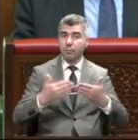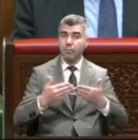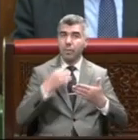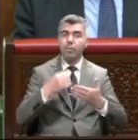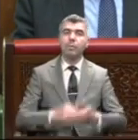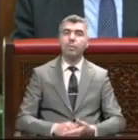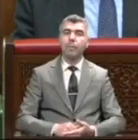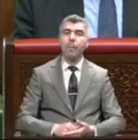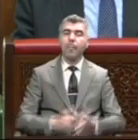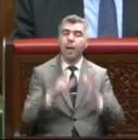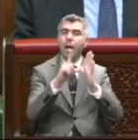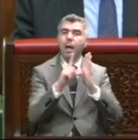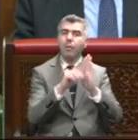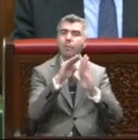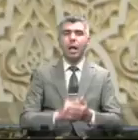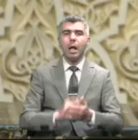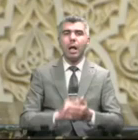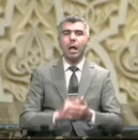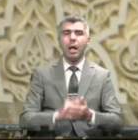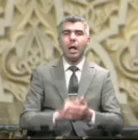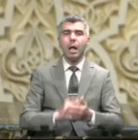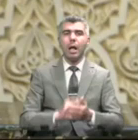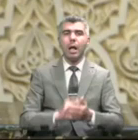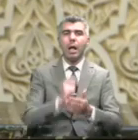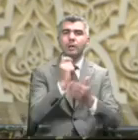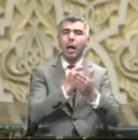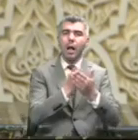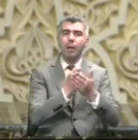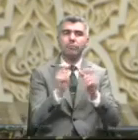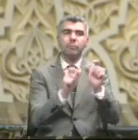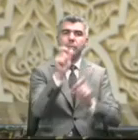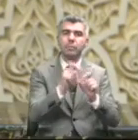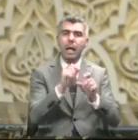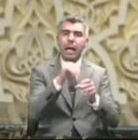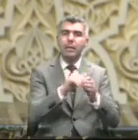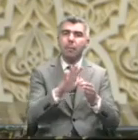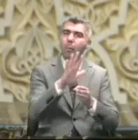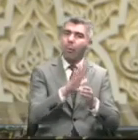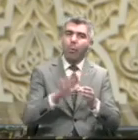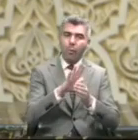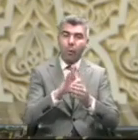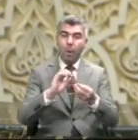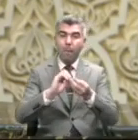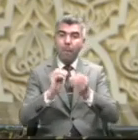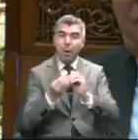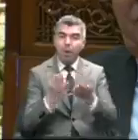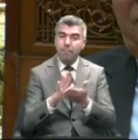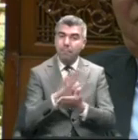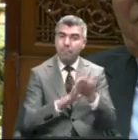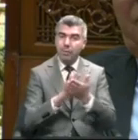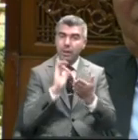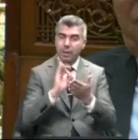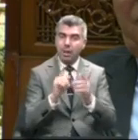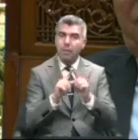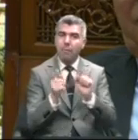النظام الداخلي يدير ضوابط طلبات ديال الفرق وبالتالي احنا بصدد